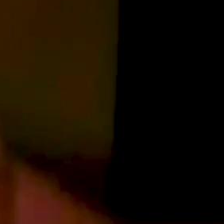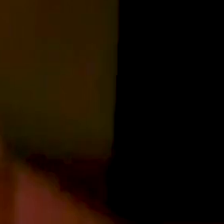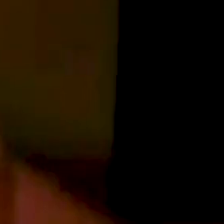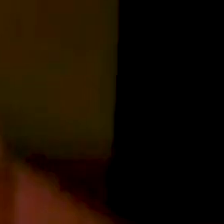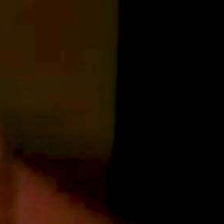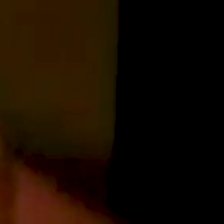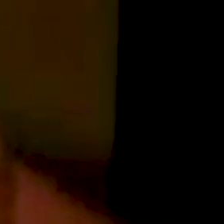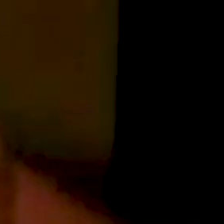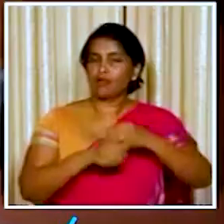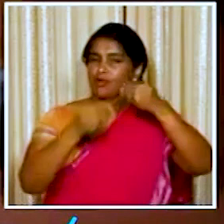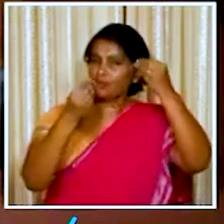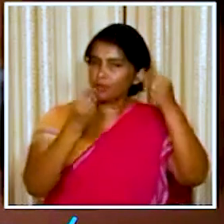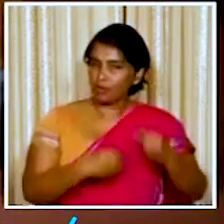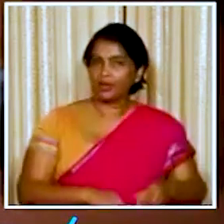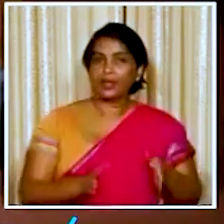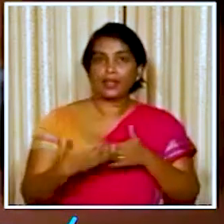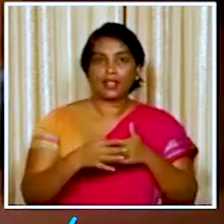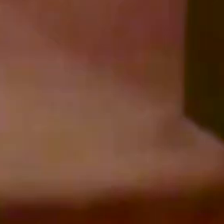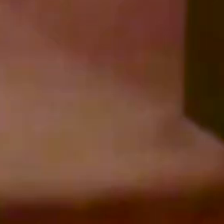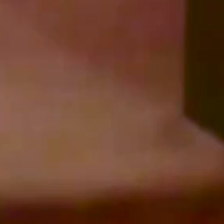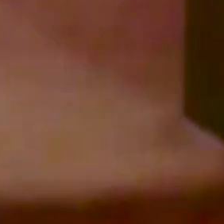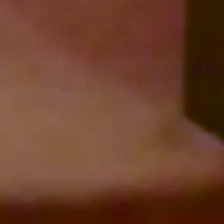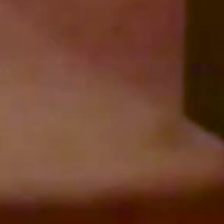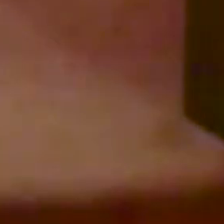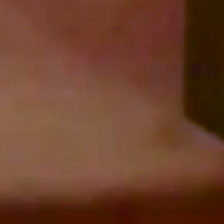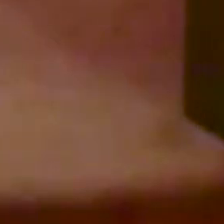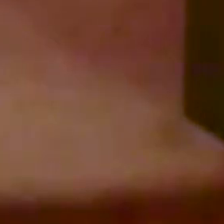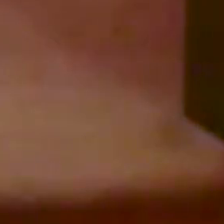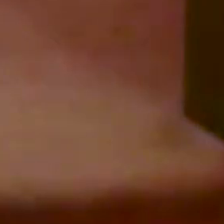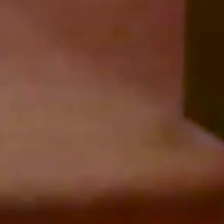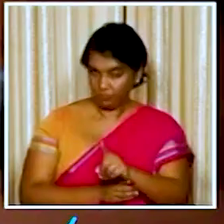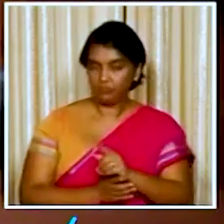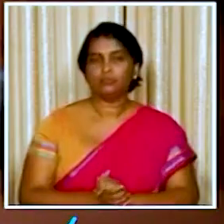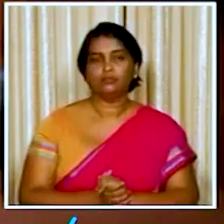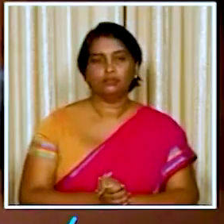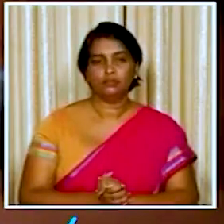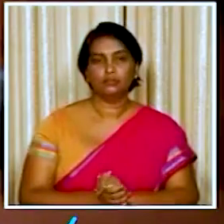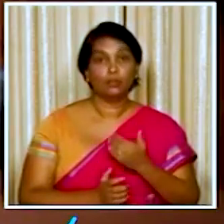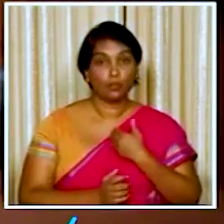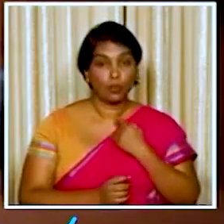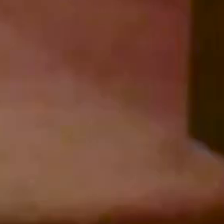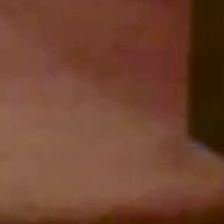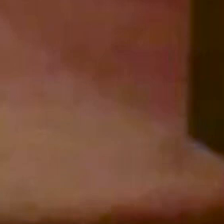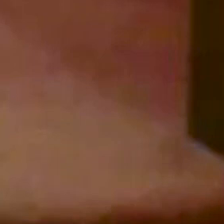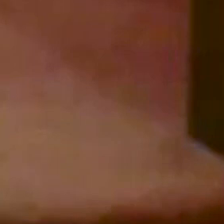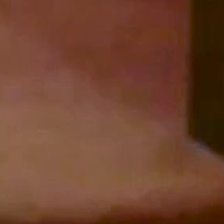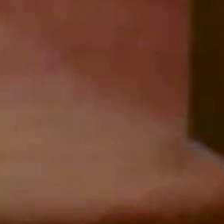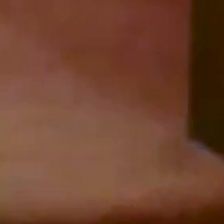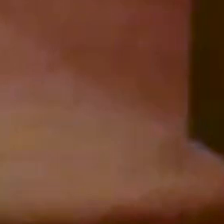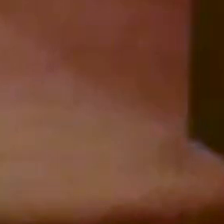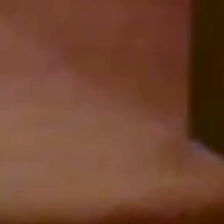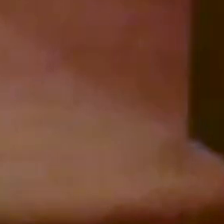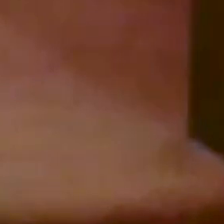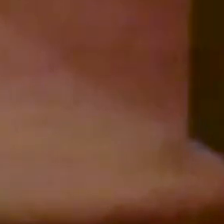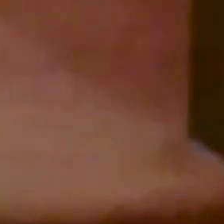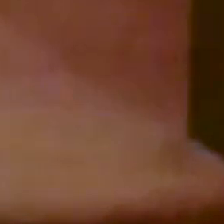තම මේ ආණ්ඩුව බිඳවට්ටන්න කැබිනට් මණ්ඩලවල ඉඳලා අද මෙතන ප්‍රශ්න කරන විදිහ අපිට පැහැදිලි. මා දැනුවත් කිසිම කෙනෙක් විදේශගත ශ්‍රී ලාංකිකයකට